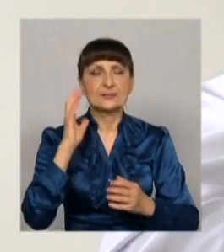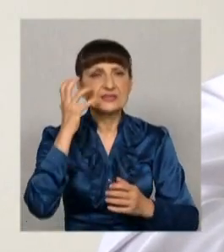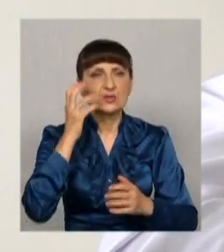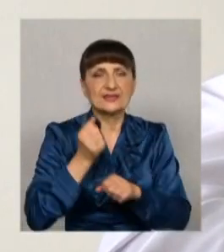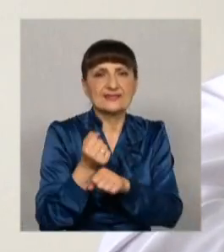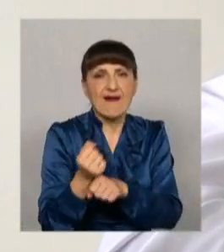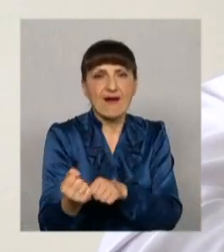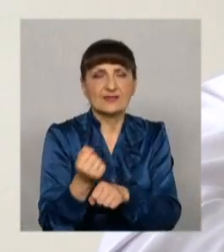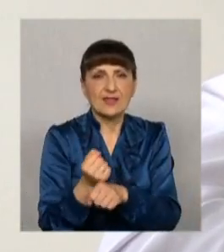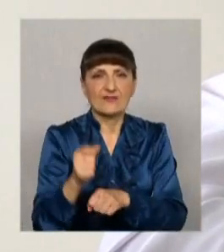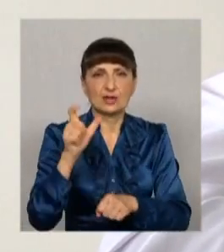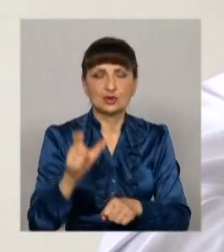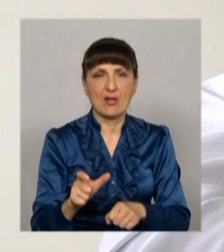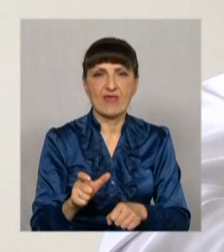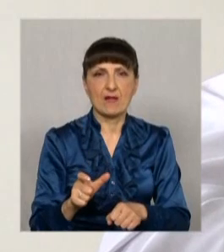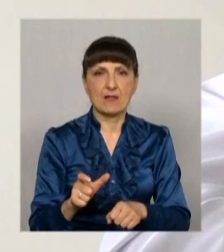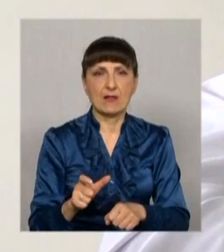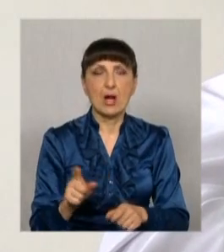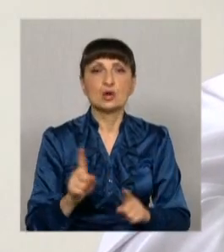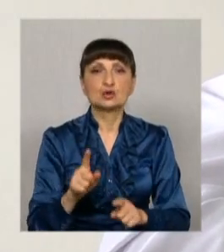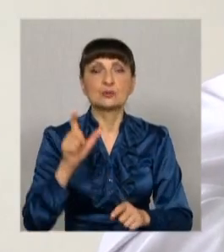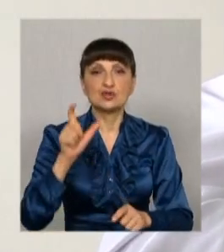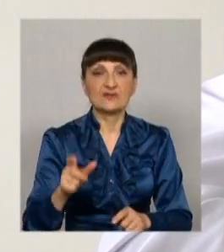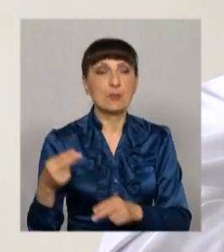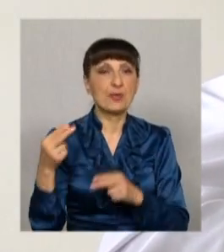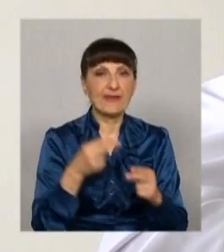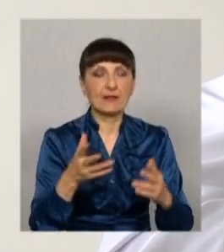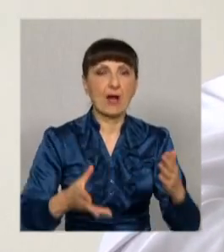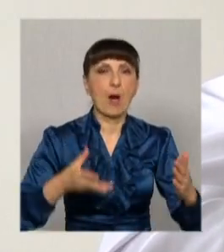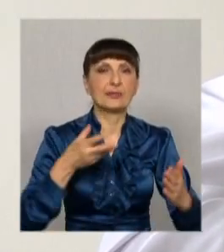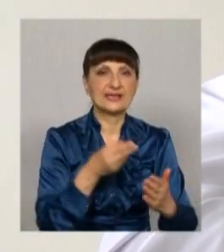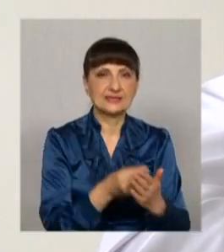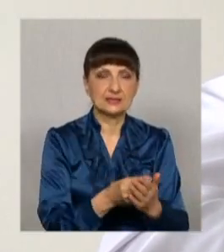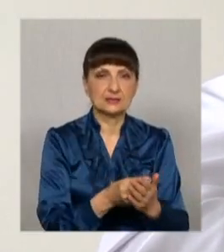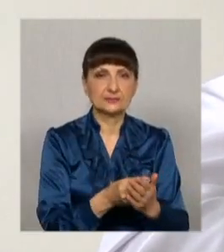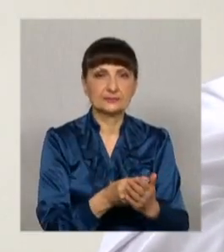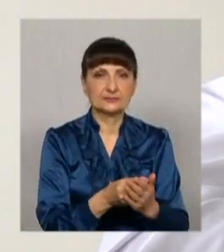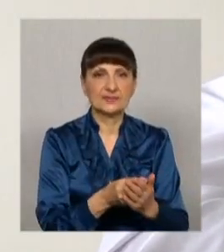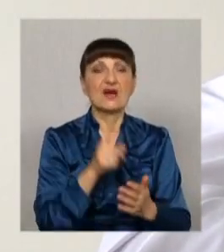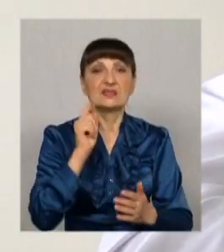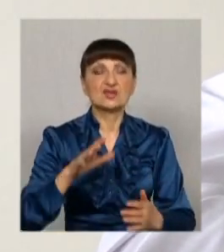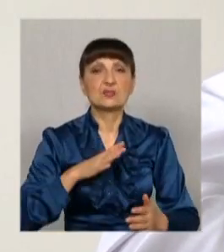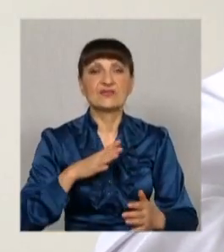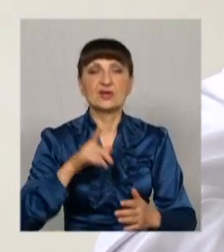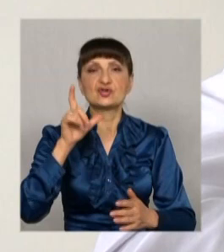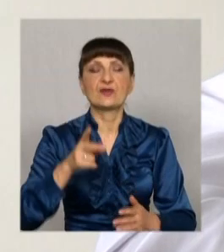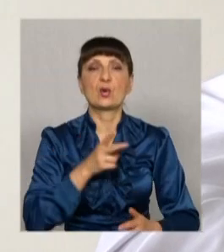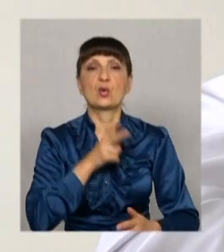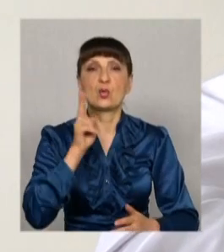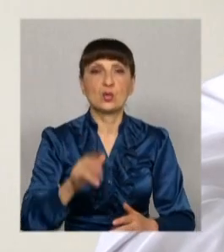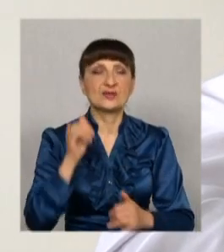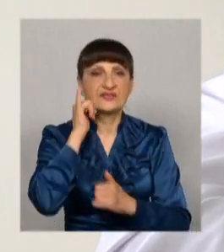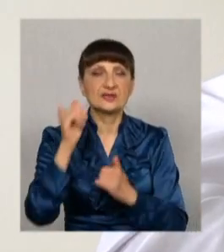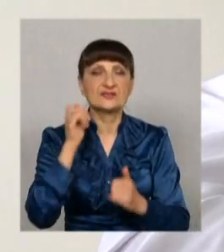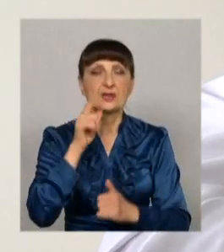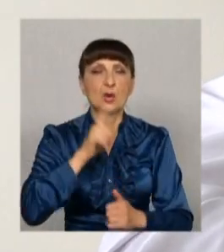морально-психологически давить на человека до того, чтобы тот приехал и оплатил эту сумму. Бывали и летальные исходы из-за звонков коллекторов,